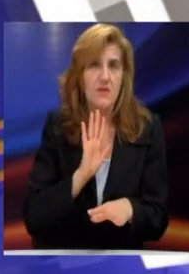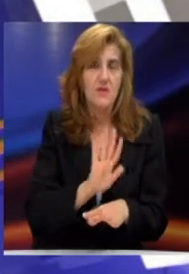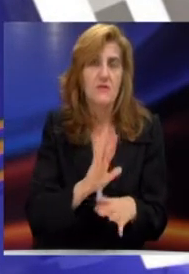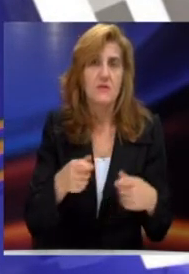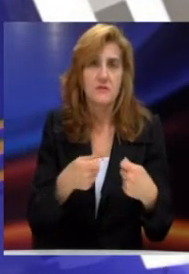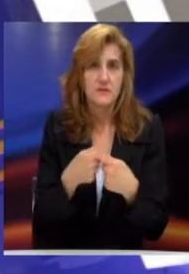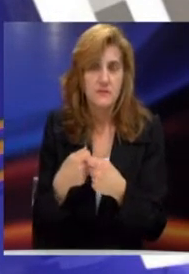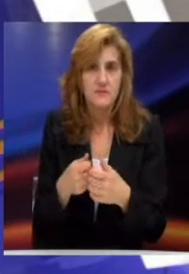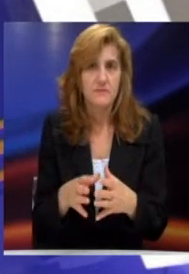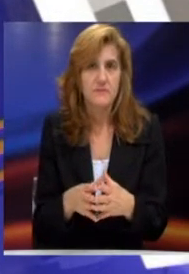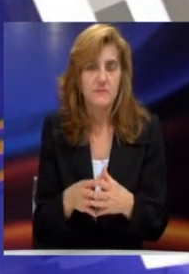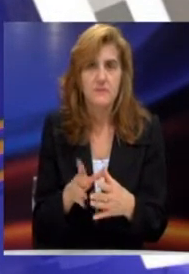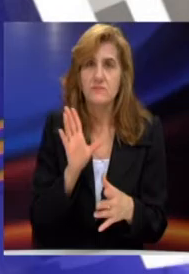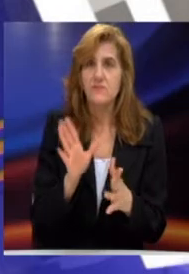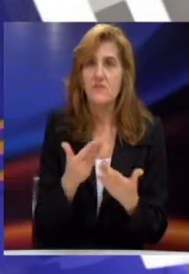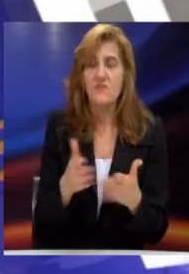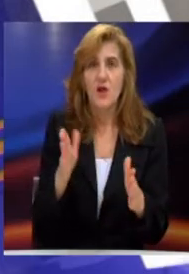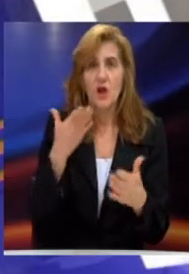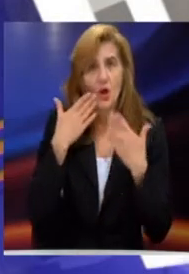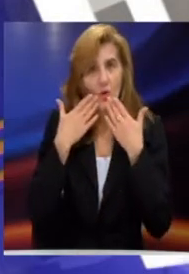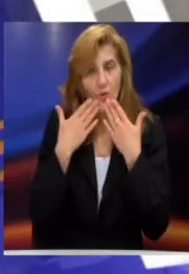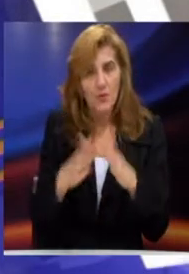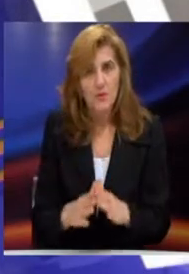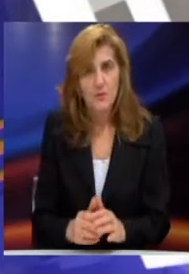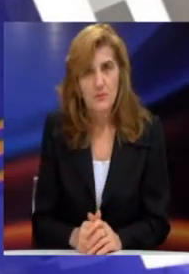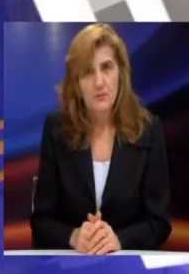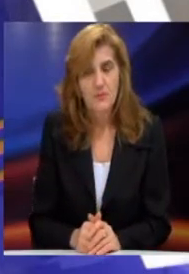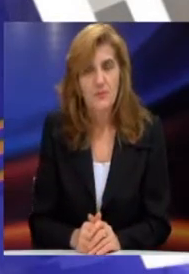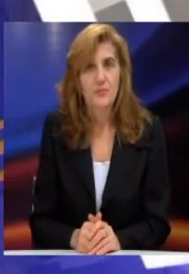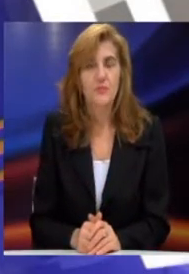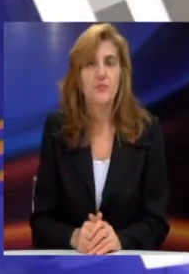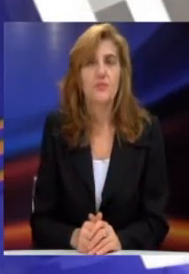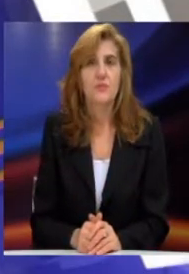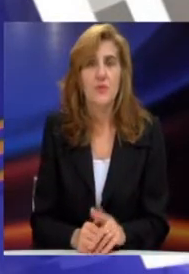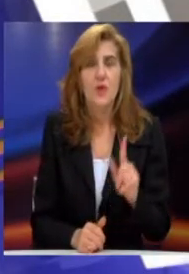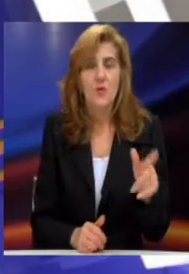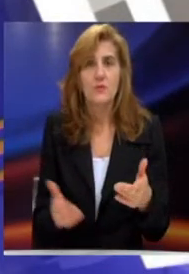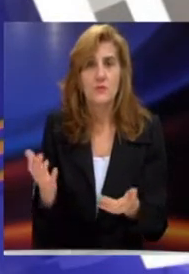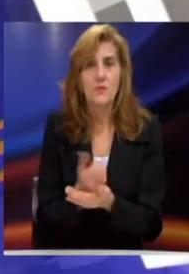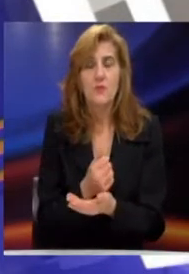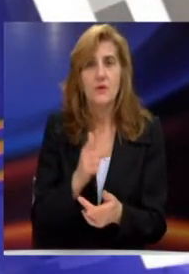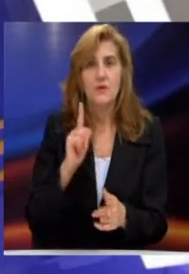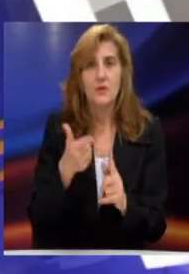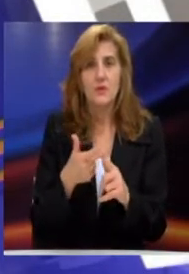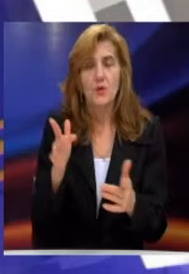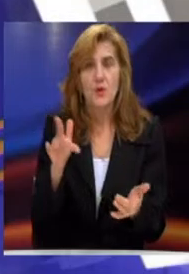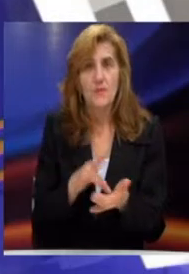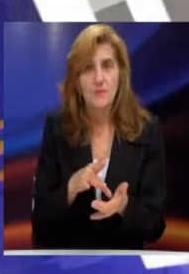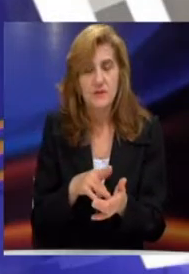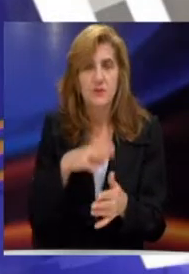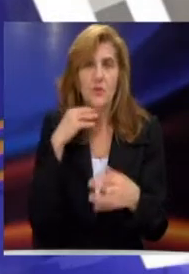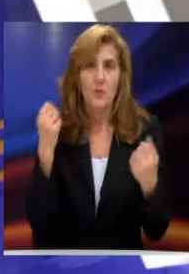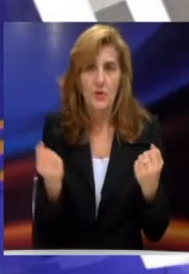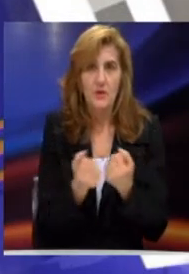i reprezentacije za mene izuzetno velik uspjeh. Hvala Bogu i Davor je uzeo srebro, išao iz